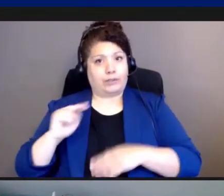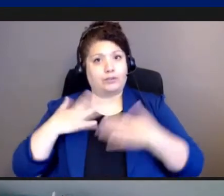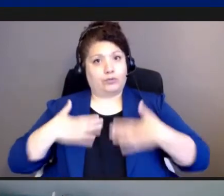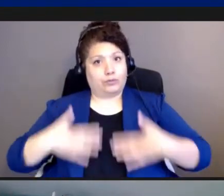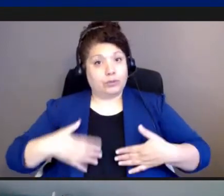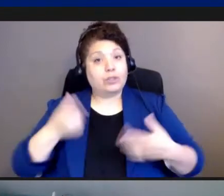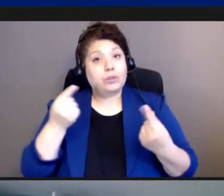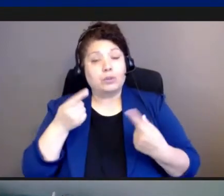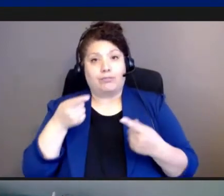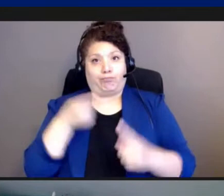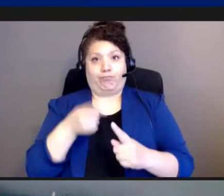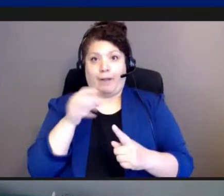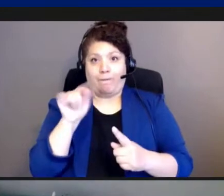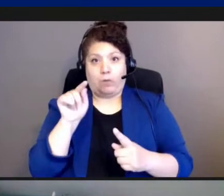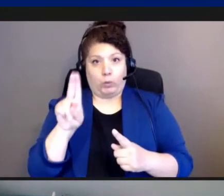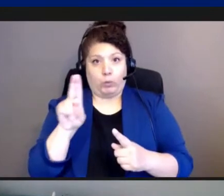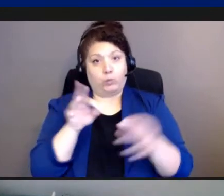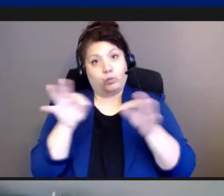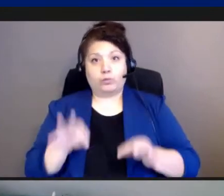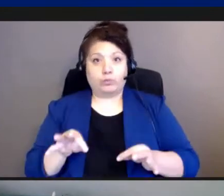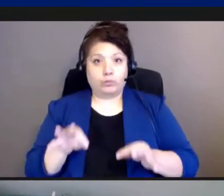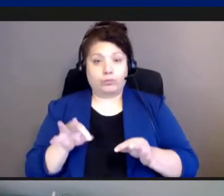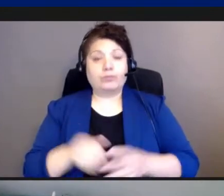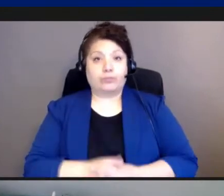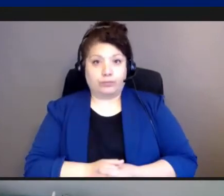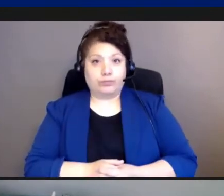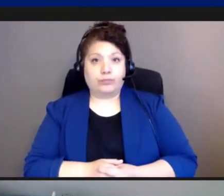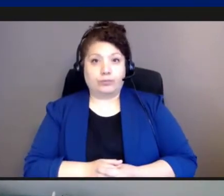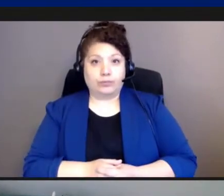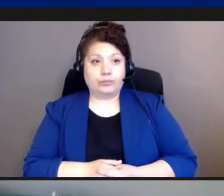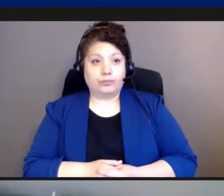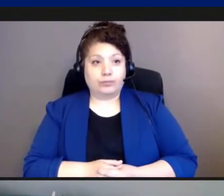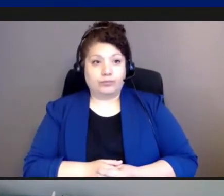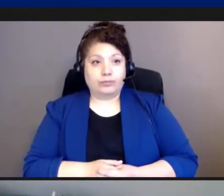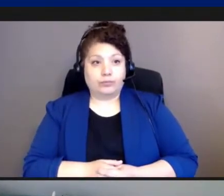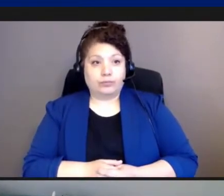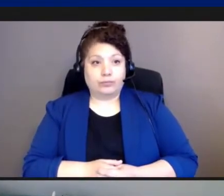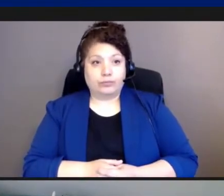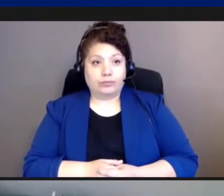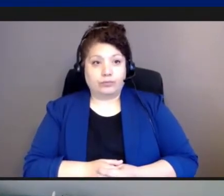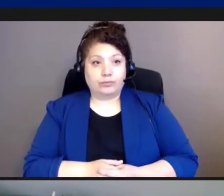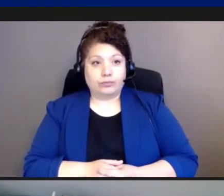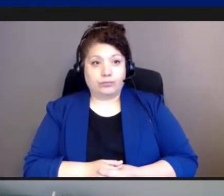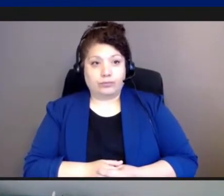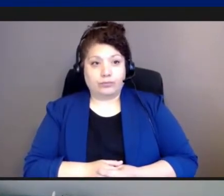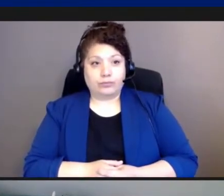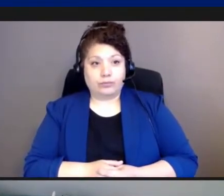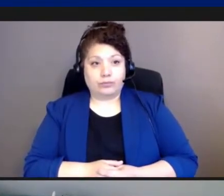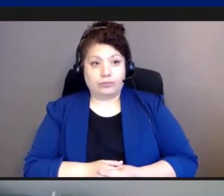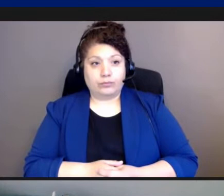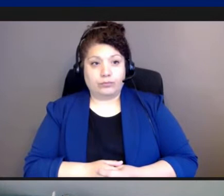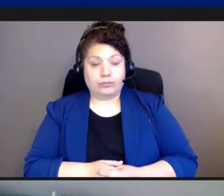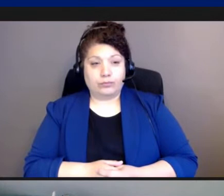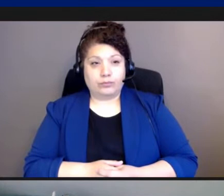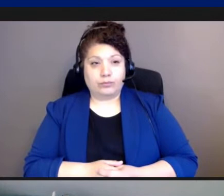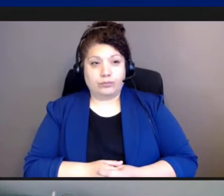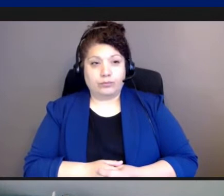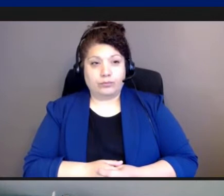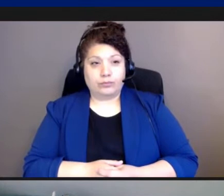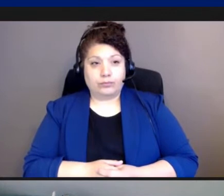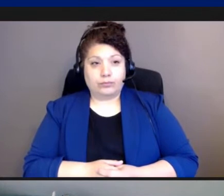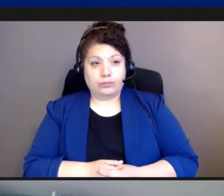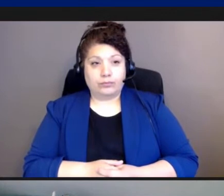vaccine campaign. Nos porte-paroles aujourd'hui sont le conseiller Keith Eglai, président du Conseil de santé d'Ottawa, le Dr. Brent